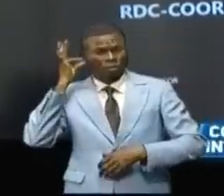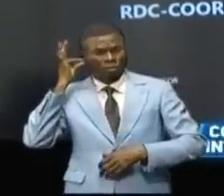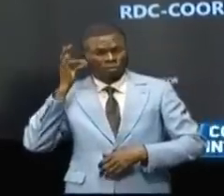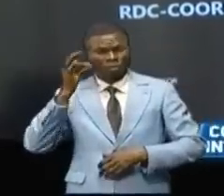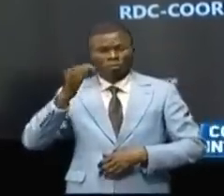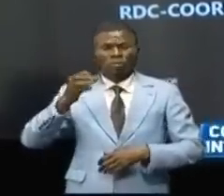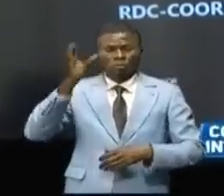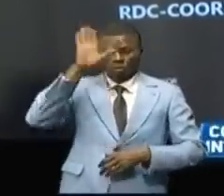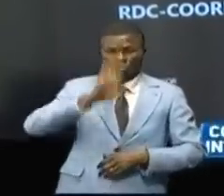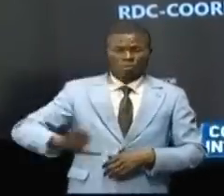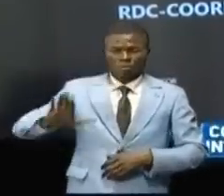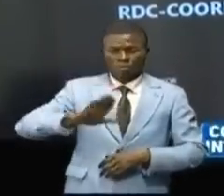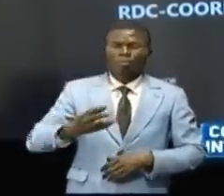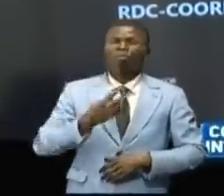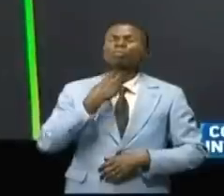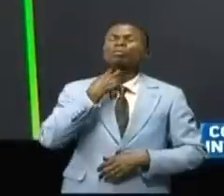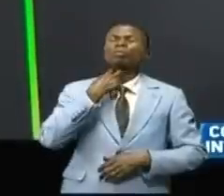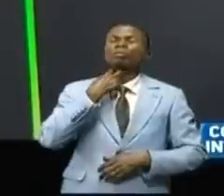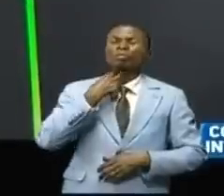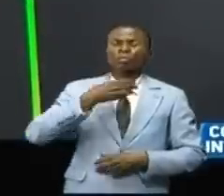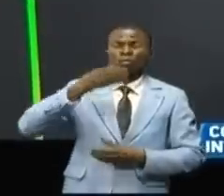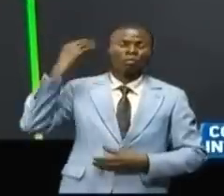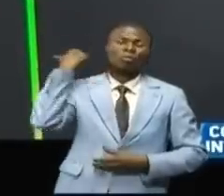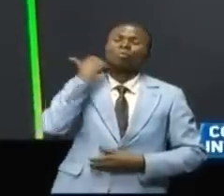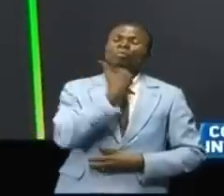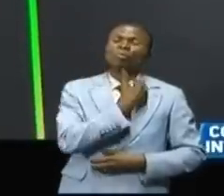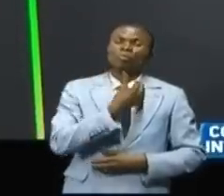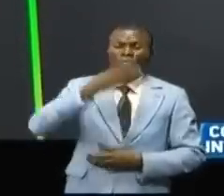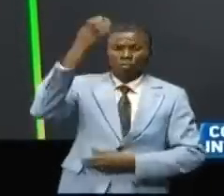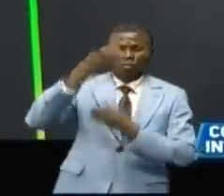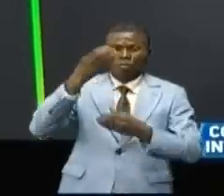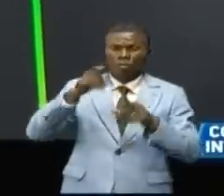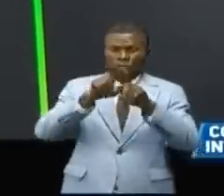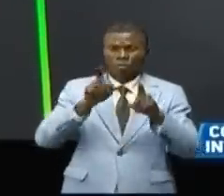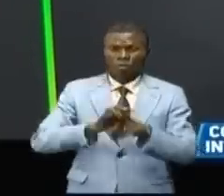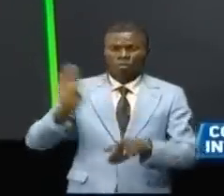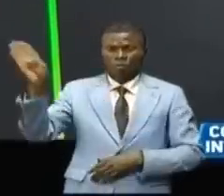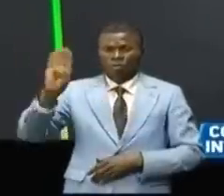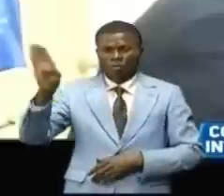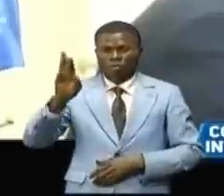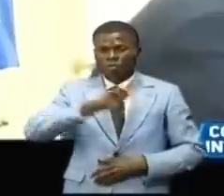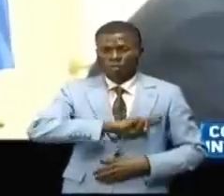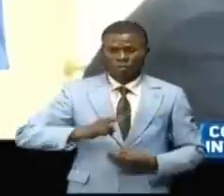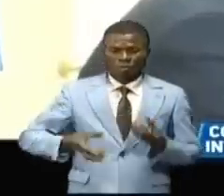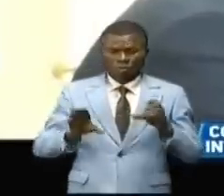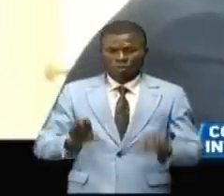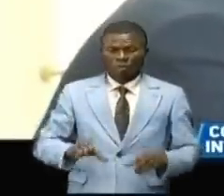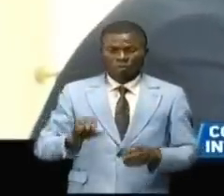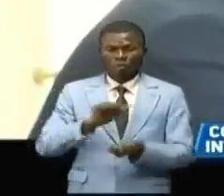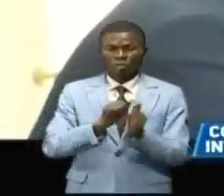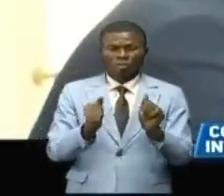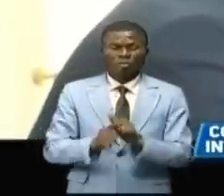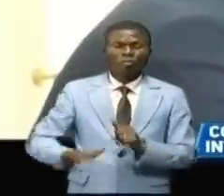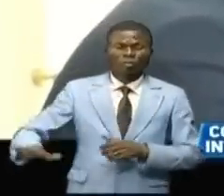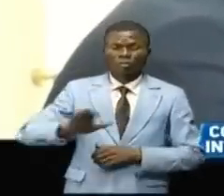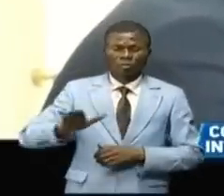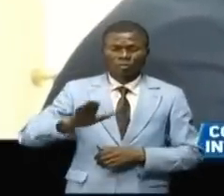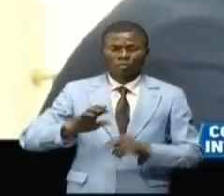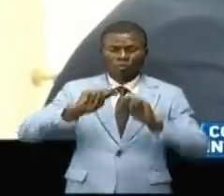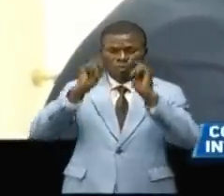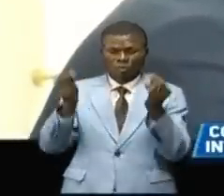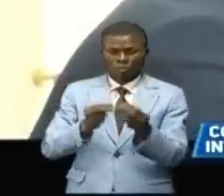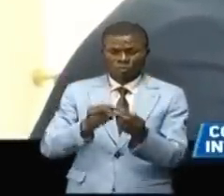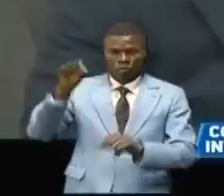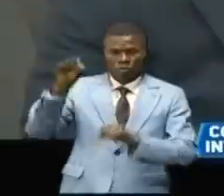pays enclavés dont l'Ouganda, le Rwanda, le Burundi et la RDC. Ces pays sont desservis par un vaste réseau